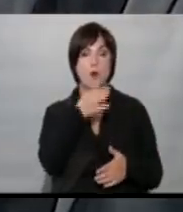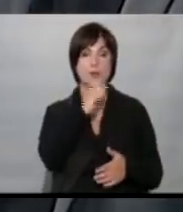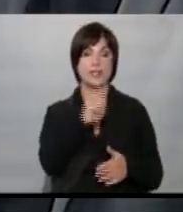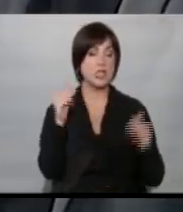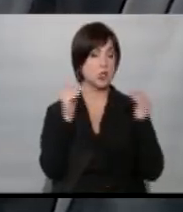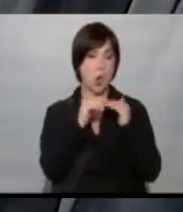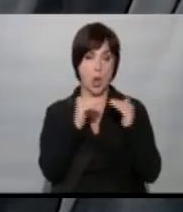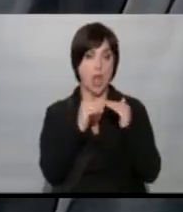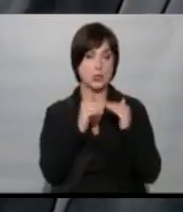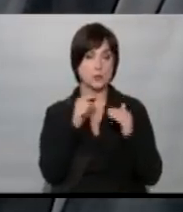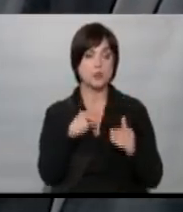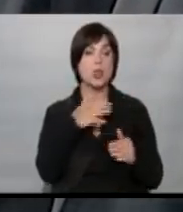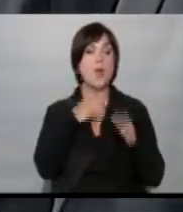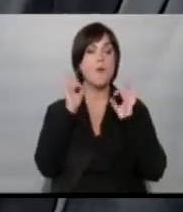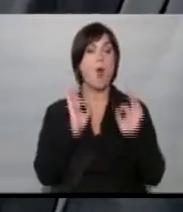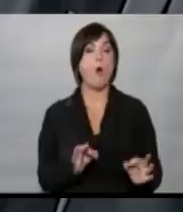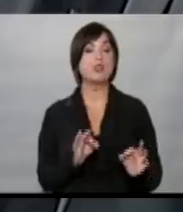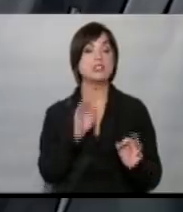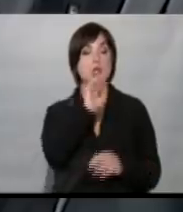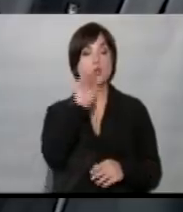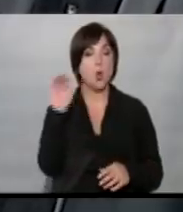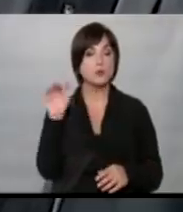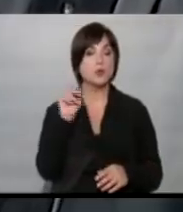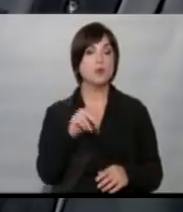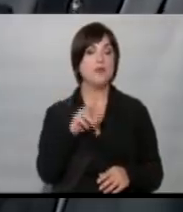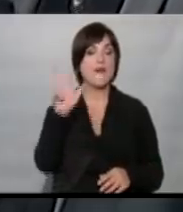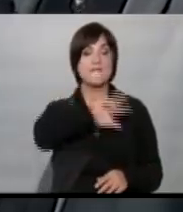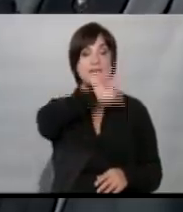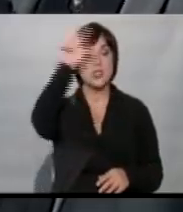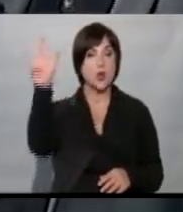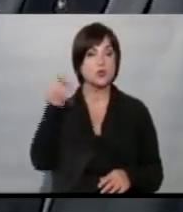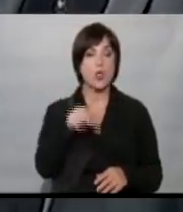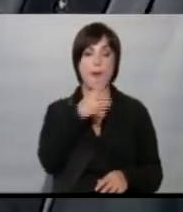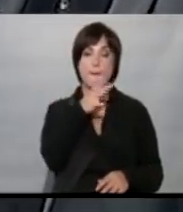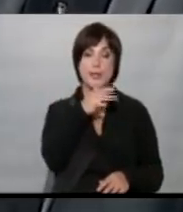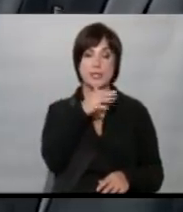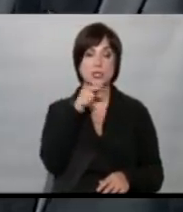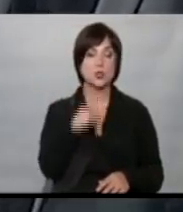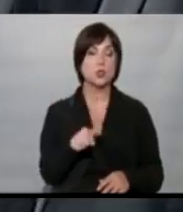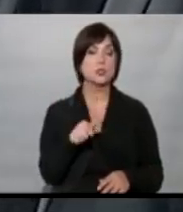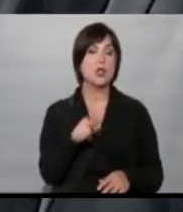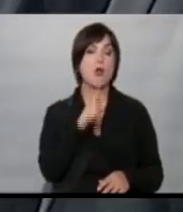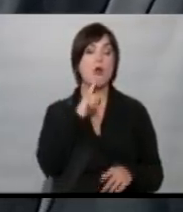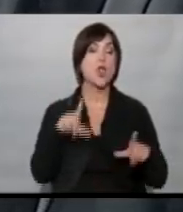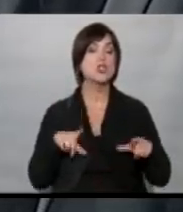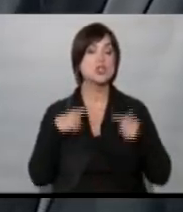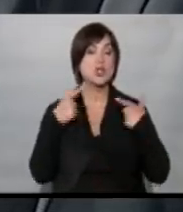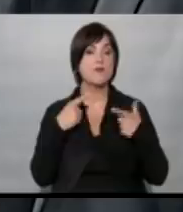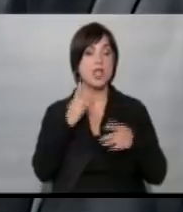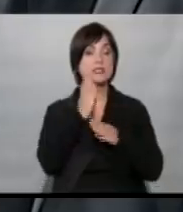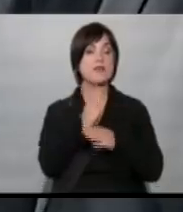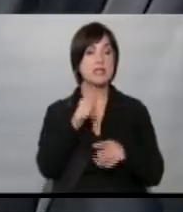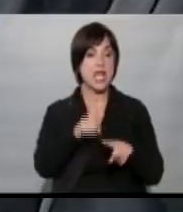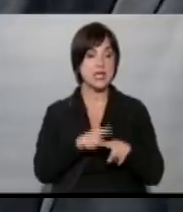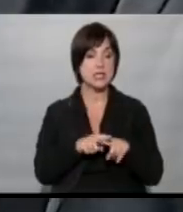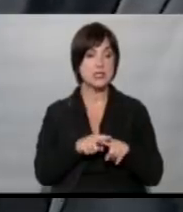за тоа што имаме официјално сообщение од виножито од македонците, етничките македонци кои живеат во Северна